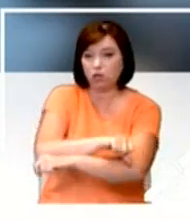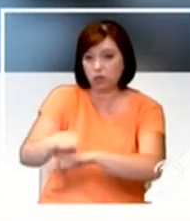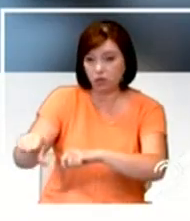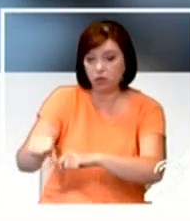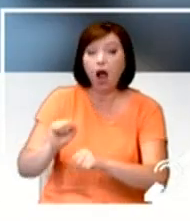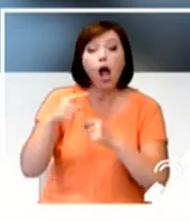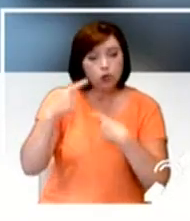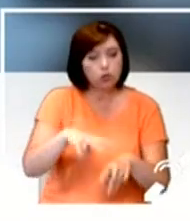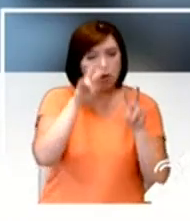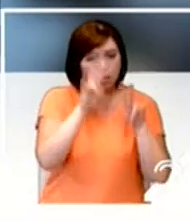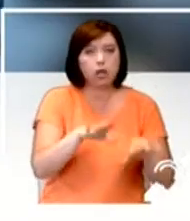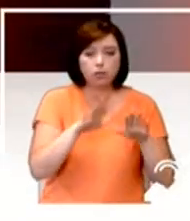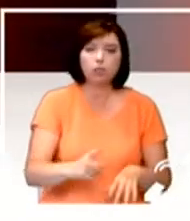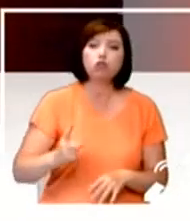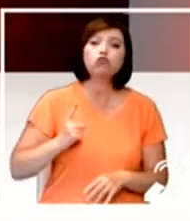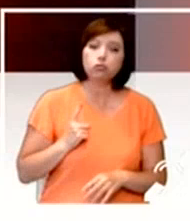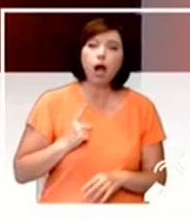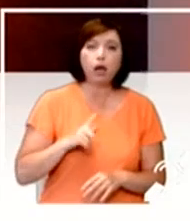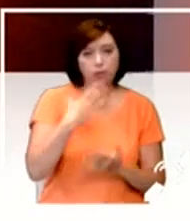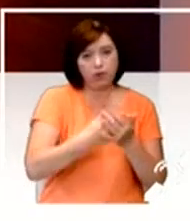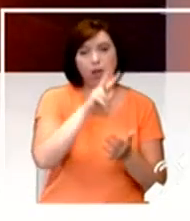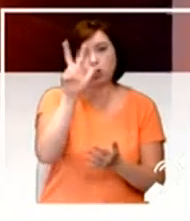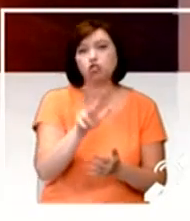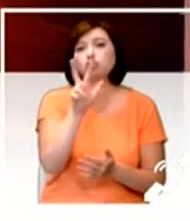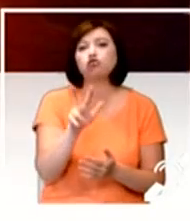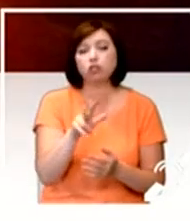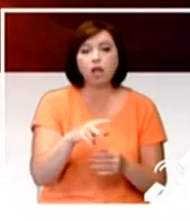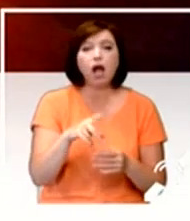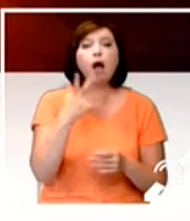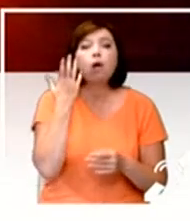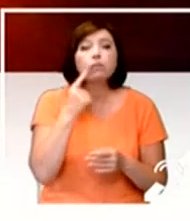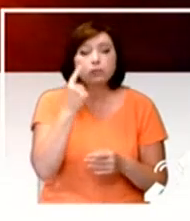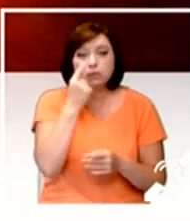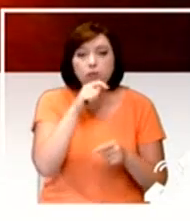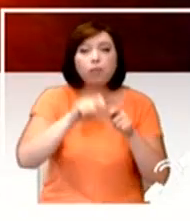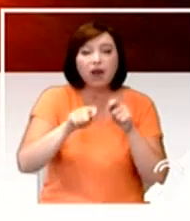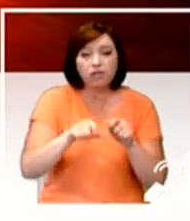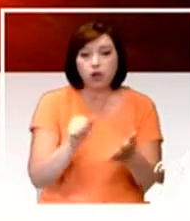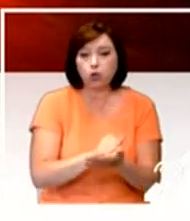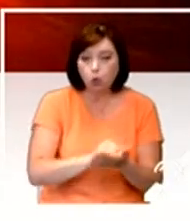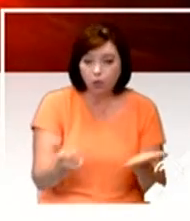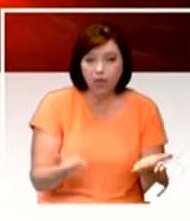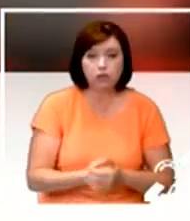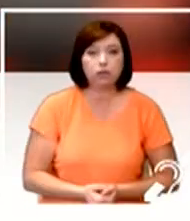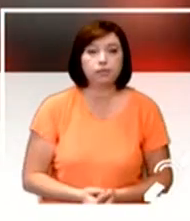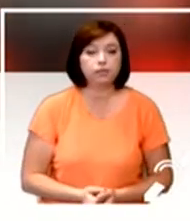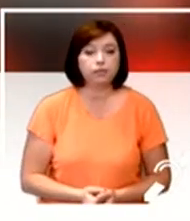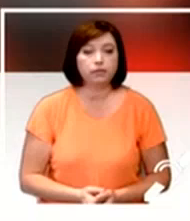frontierei. Alții au rămas pe loc și au așteptat mai bine de 3 ore să treacă de verificările polițiștilor de frontieră și